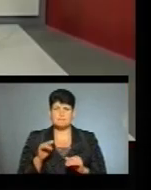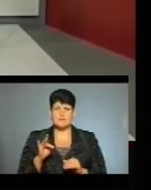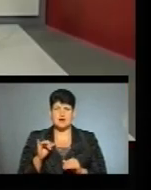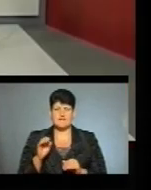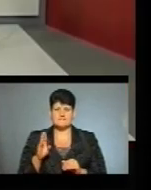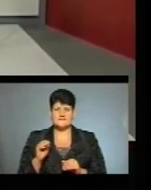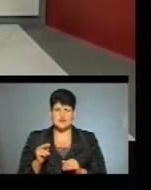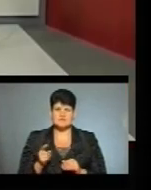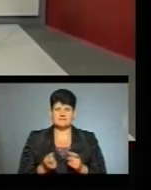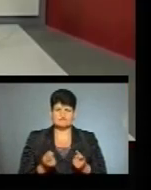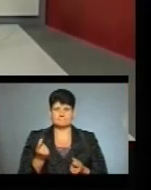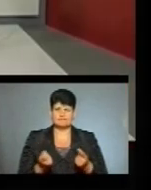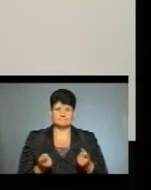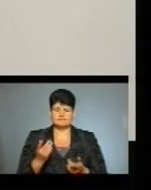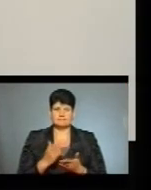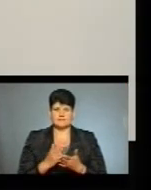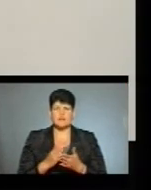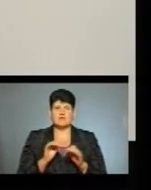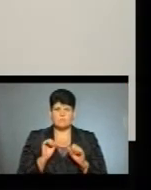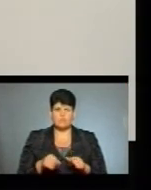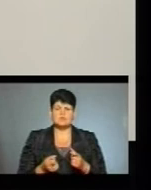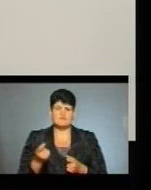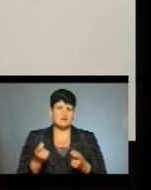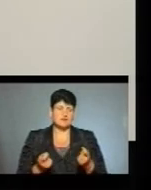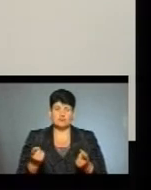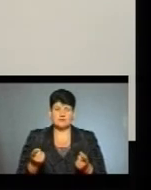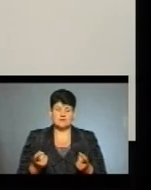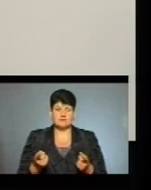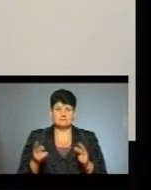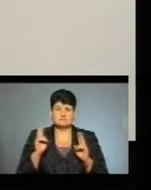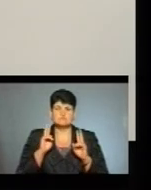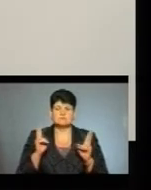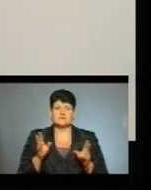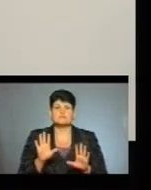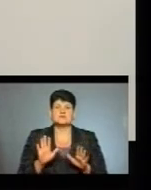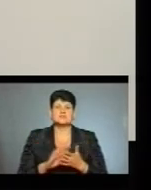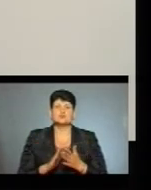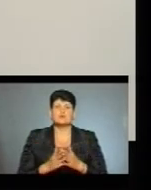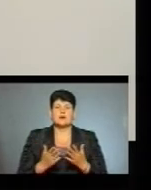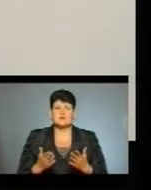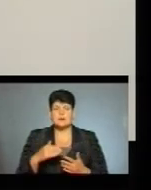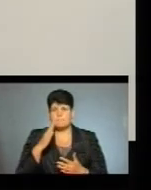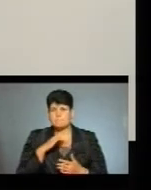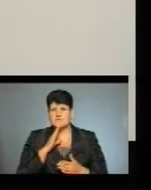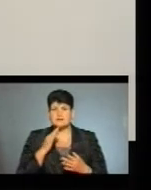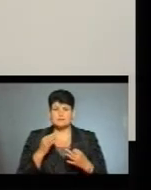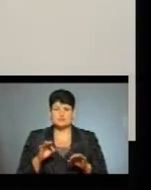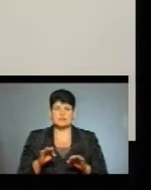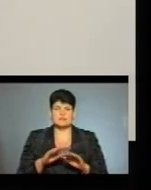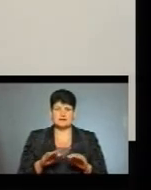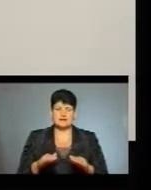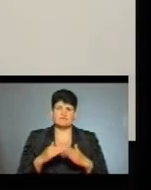час від часу він виникає і він може виникнути в таких непередбачених ситуаціях. Батьки відпускають дітей в табори,